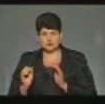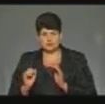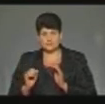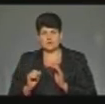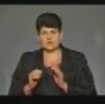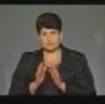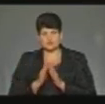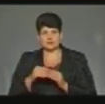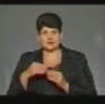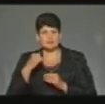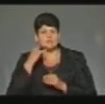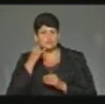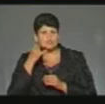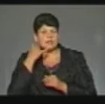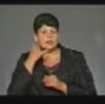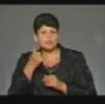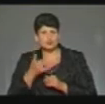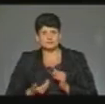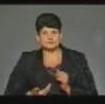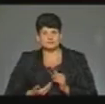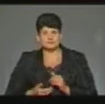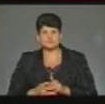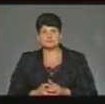звук телефону, ми почуємо наживо.